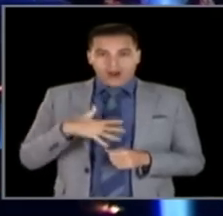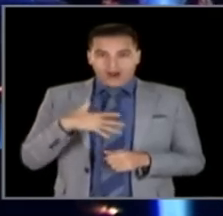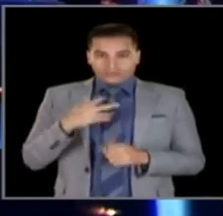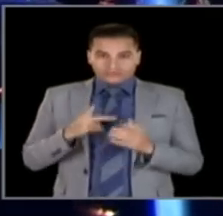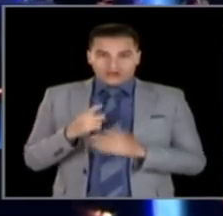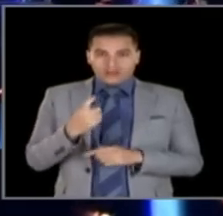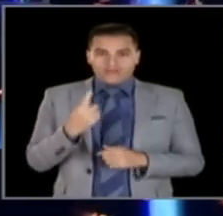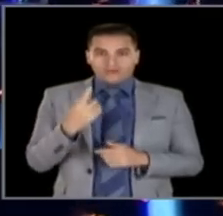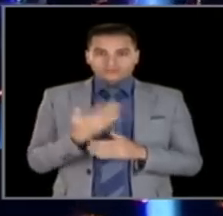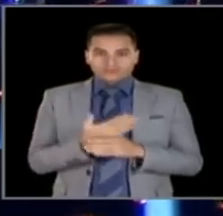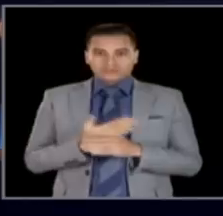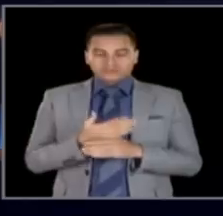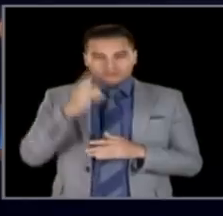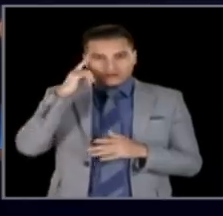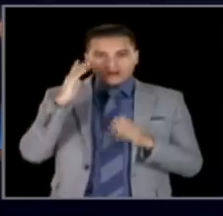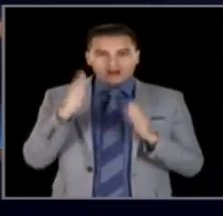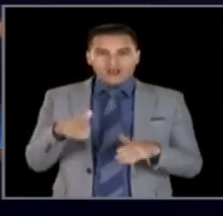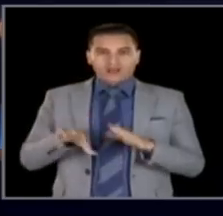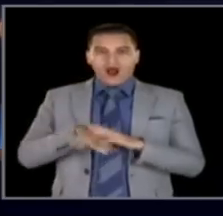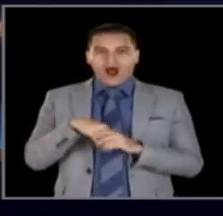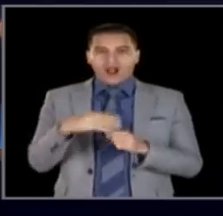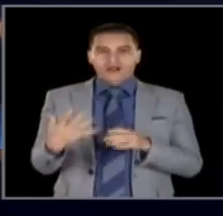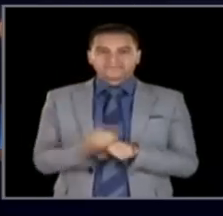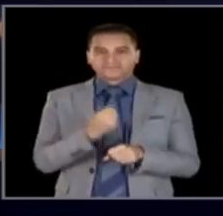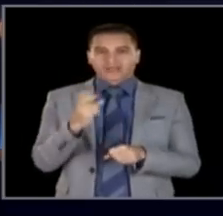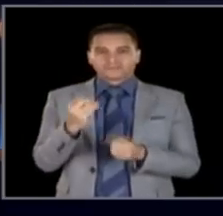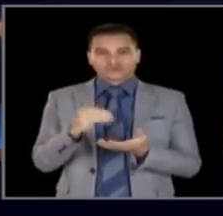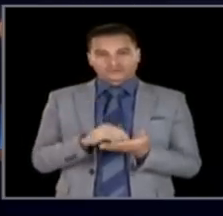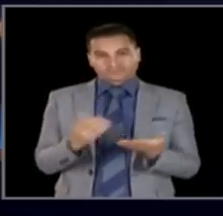الهدف الأول علشان 25 نقطة،